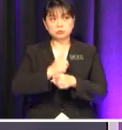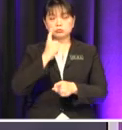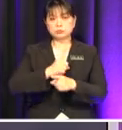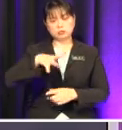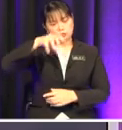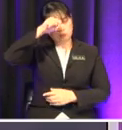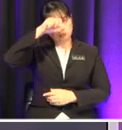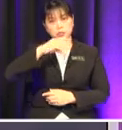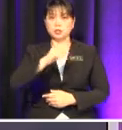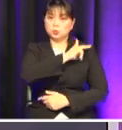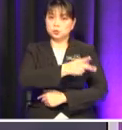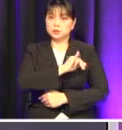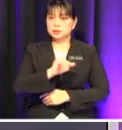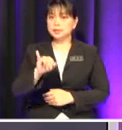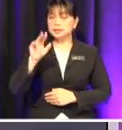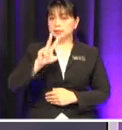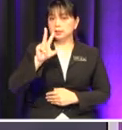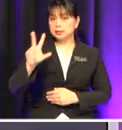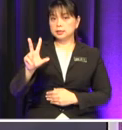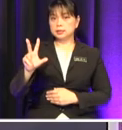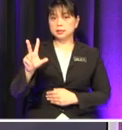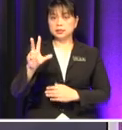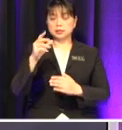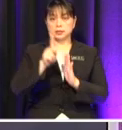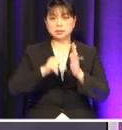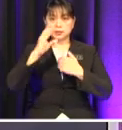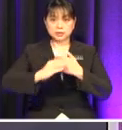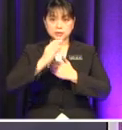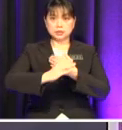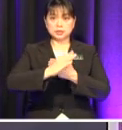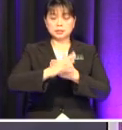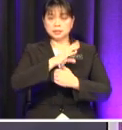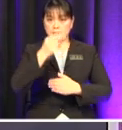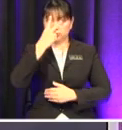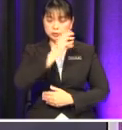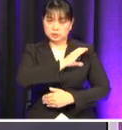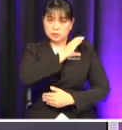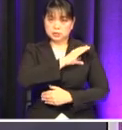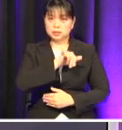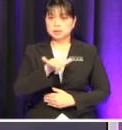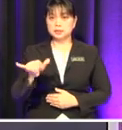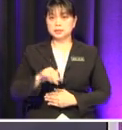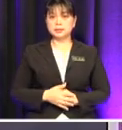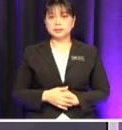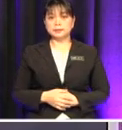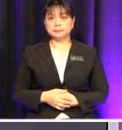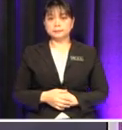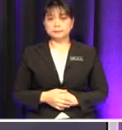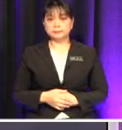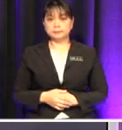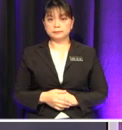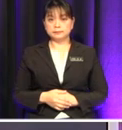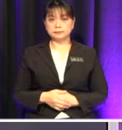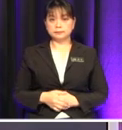menguasai 33 pengusahaan kecelakaan tuh dari SP dia punya inilah akronim dan uraian